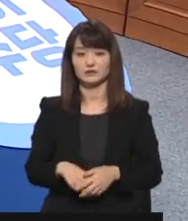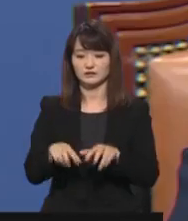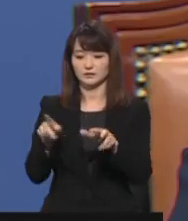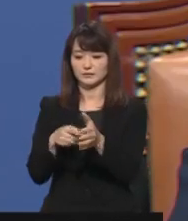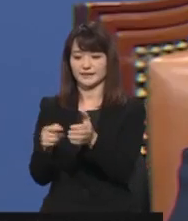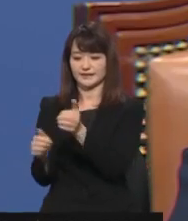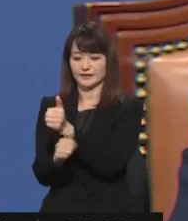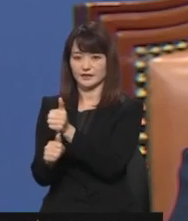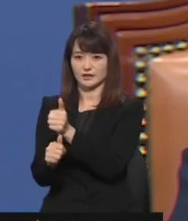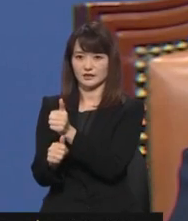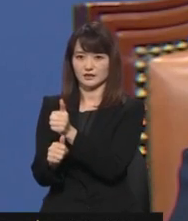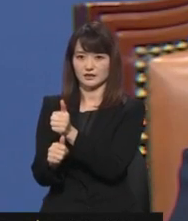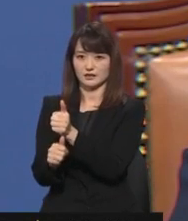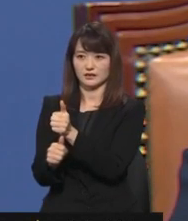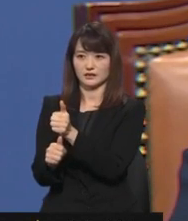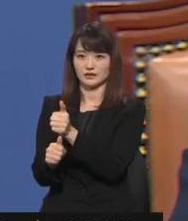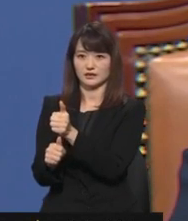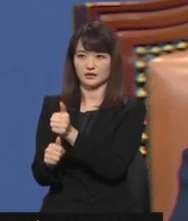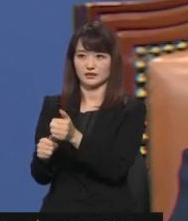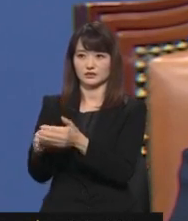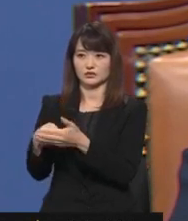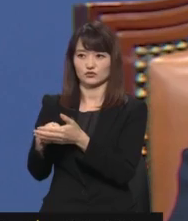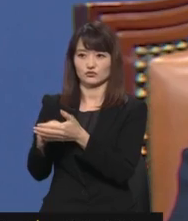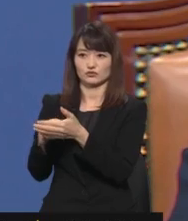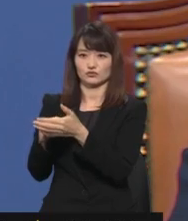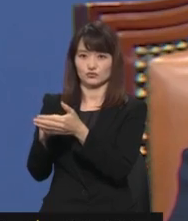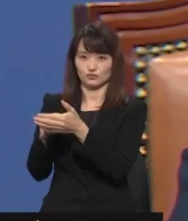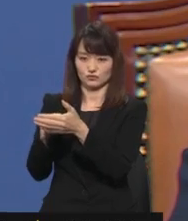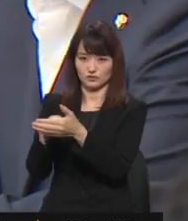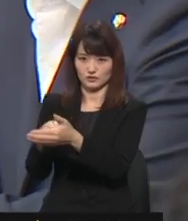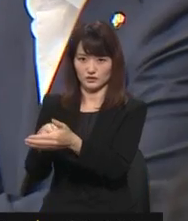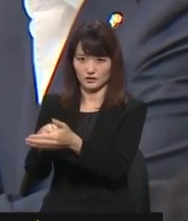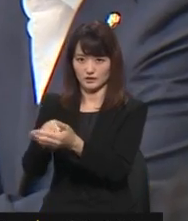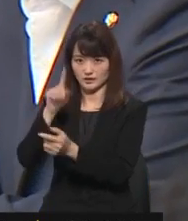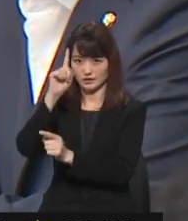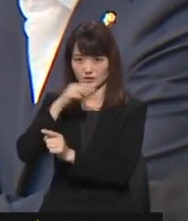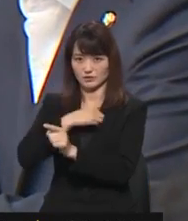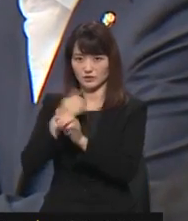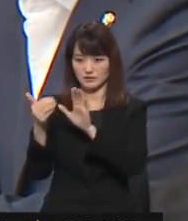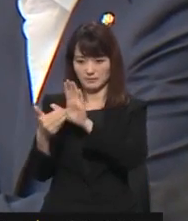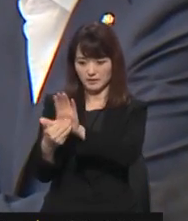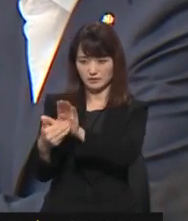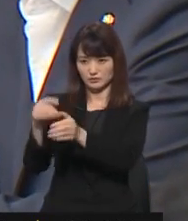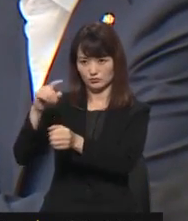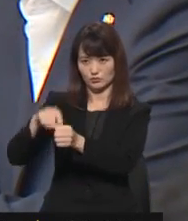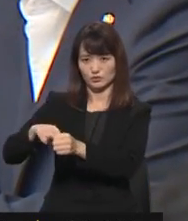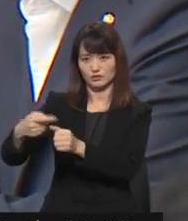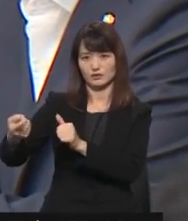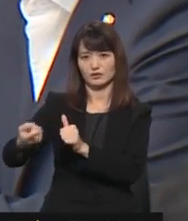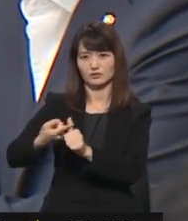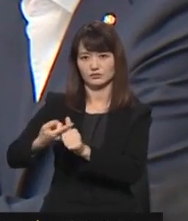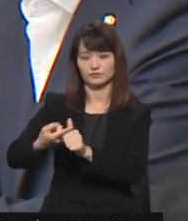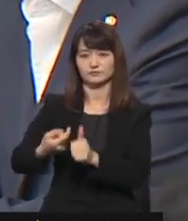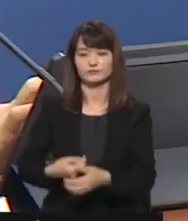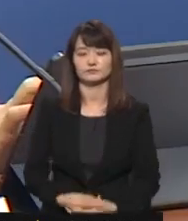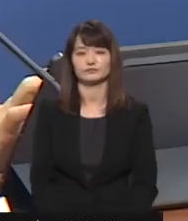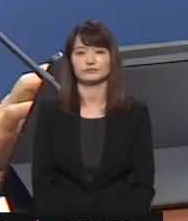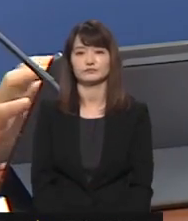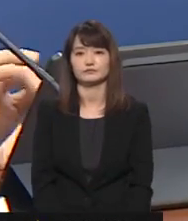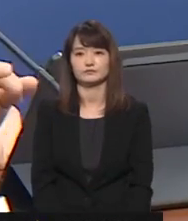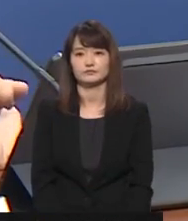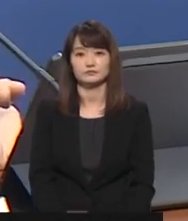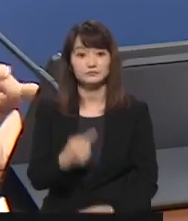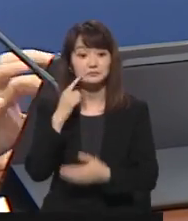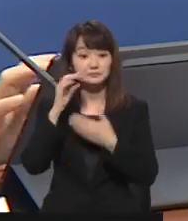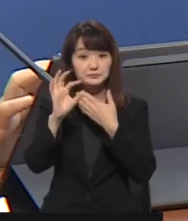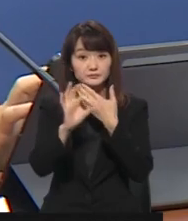추진하는 것도 방탄 법 이란 비판을 지금 여러 고대 가고 있지 않습니까 2 사직 만약에 이